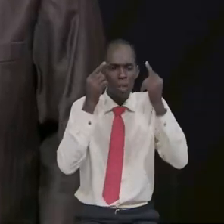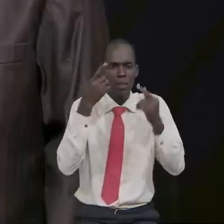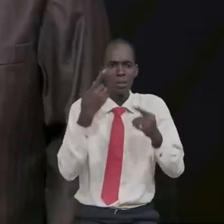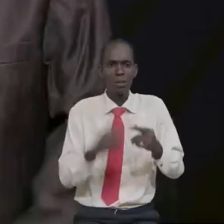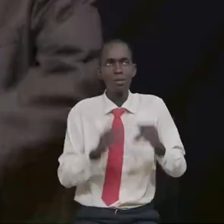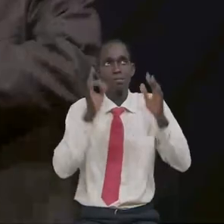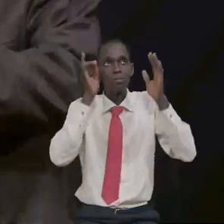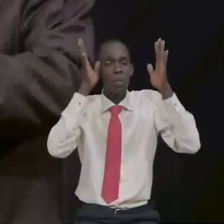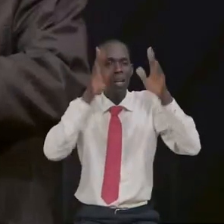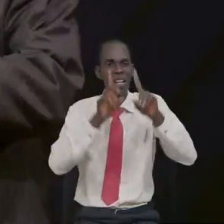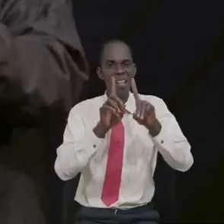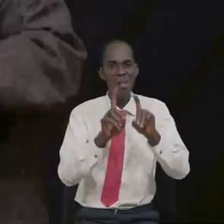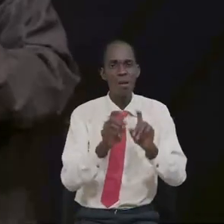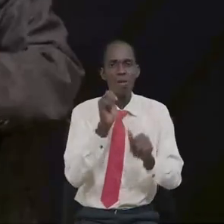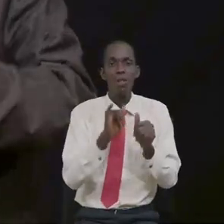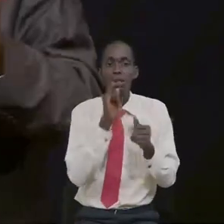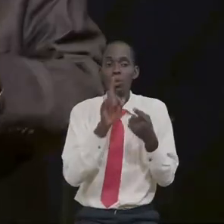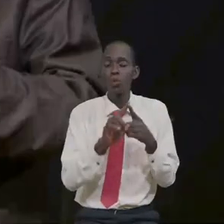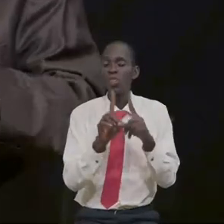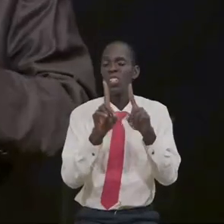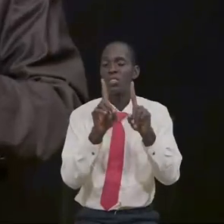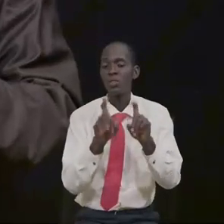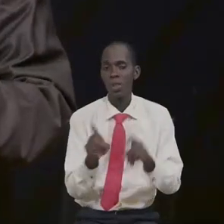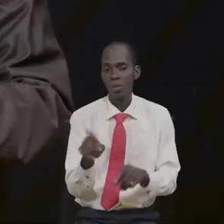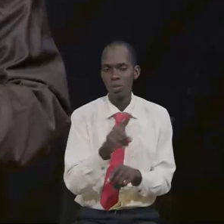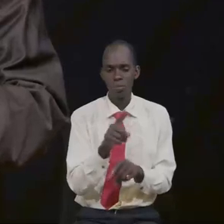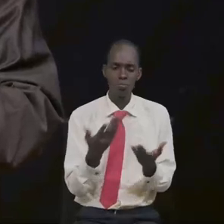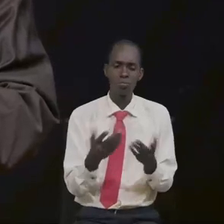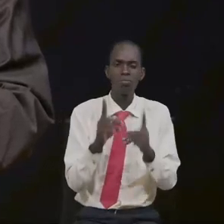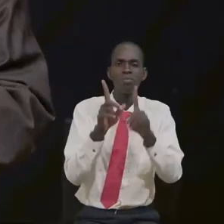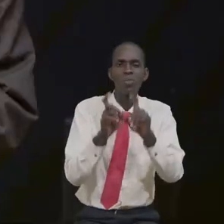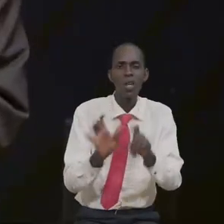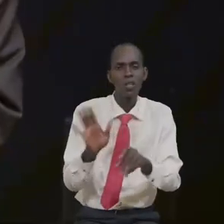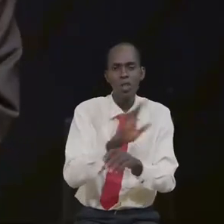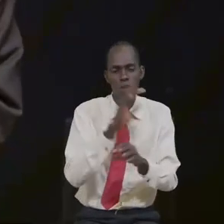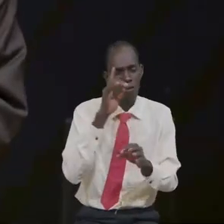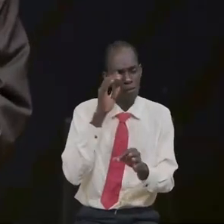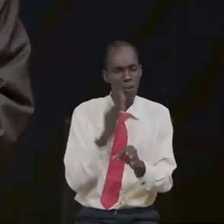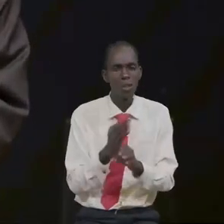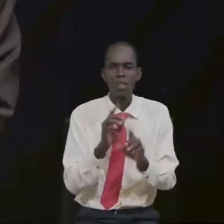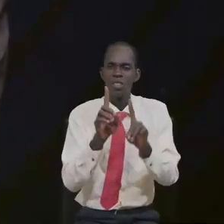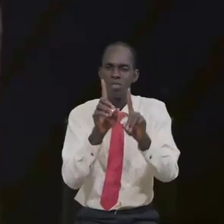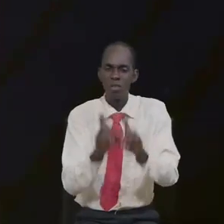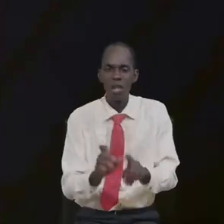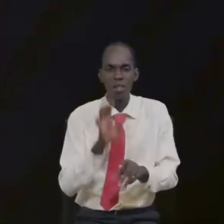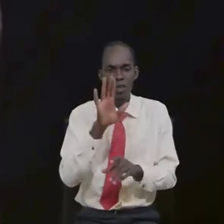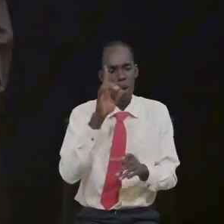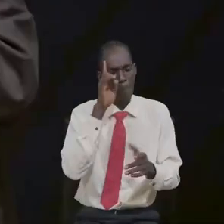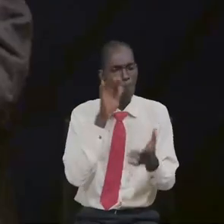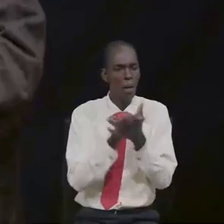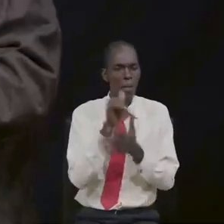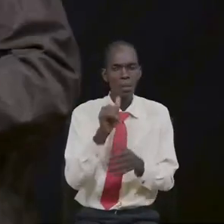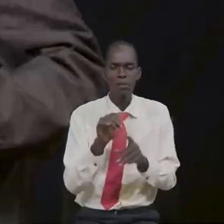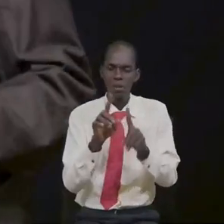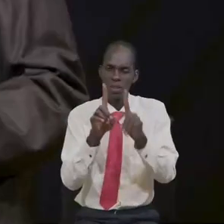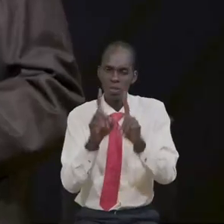arrive de la fournaise qui est au milieu de vous pour vous éprouver. C'est pour éprouver votre feu, votre foi, pour